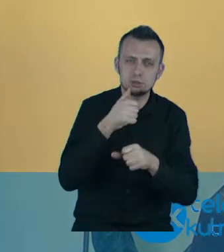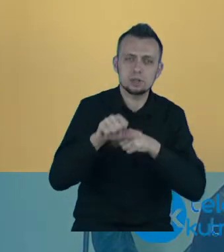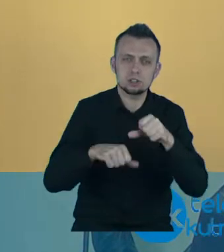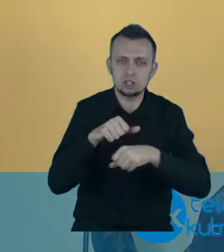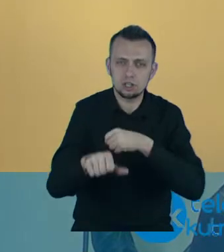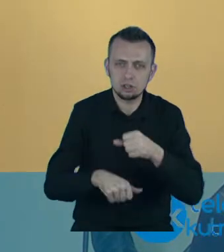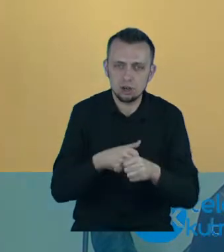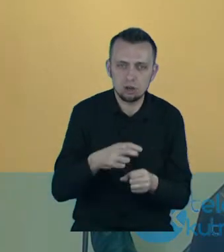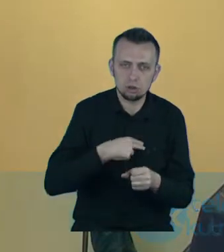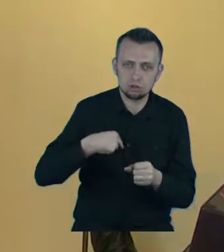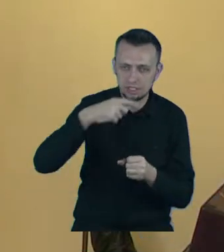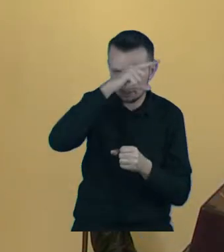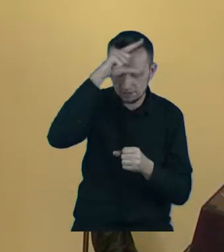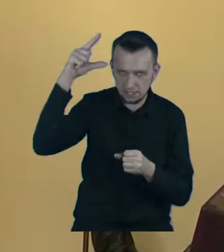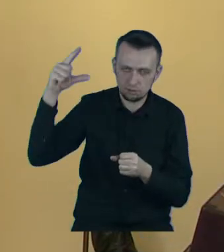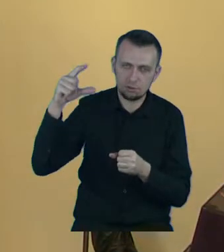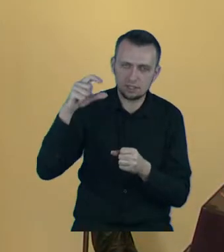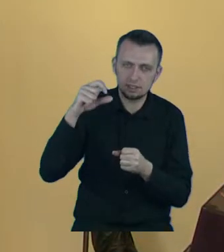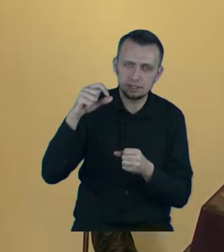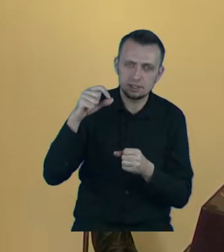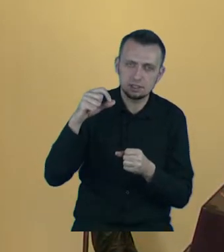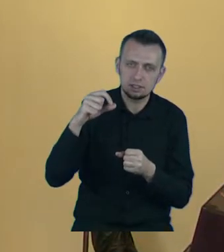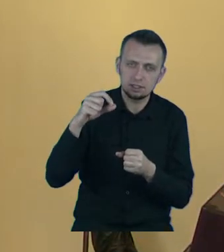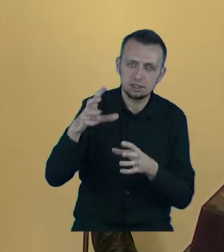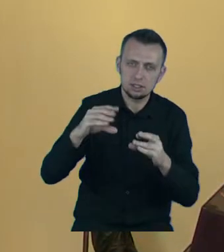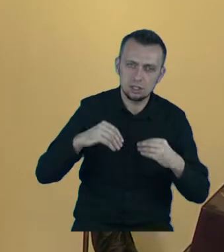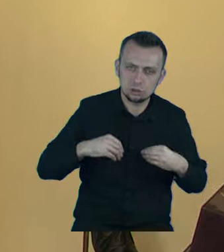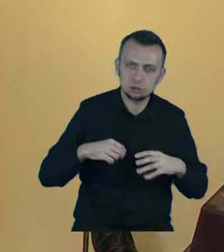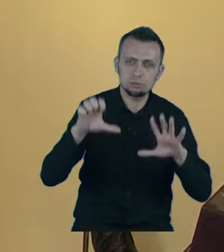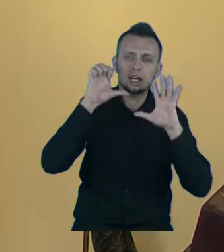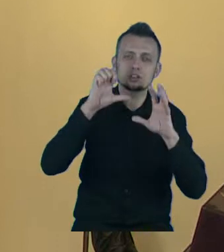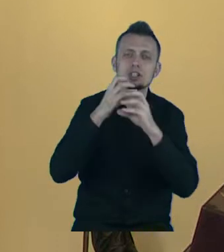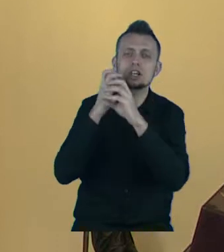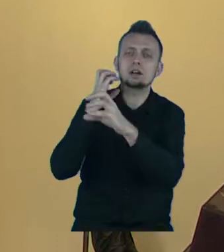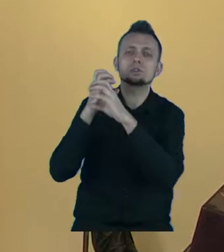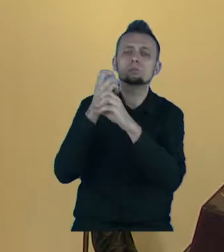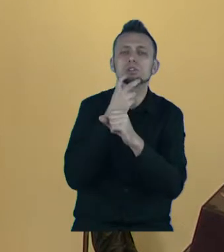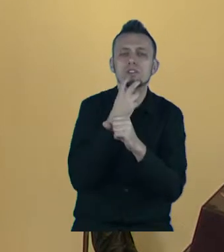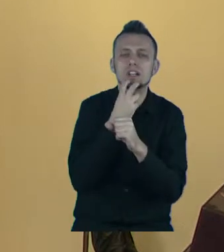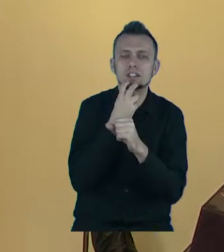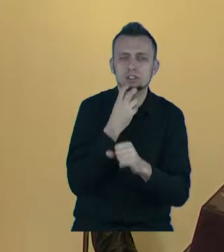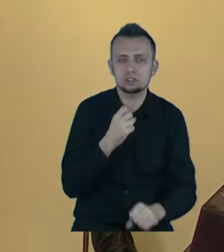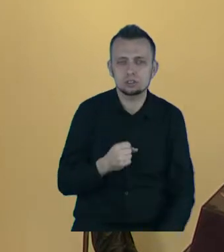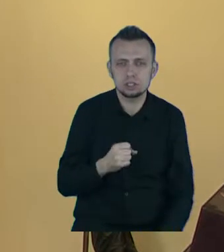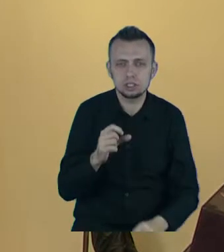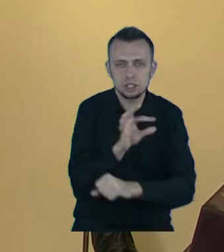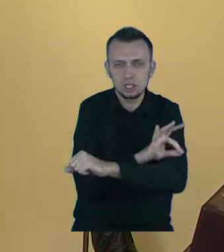Komunikacji w Kutnie spółka z o.o. ma otrzymać 6 autobusów elektrycznych odnośnie projektu unijnego, który jest